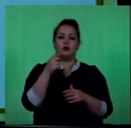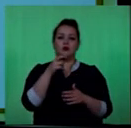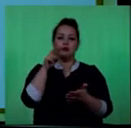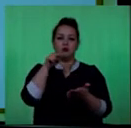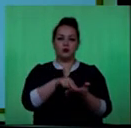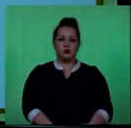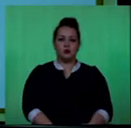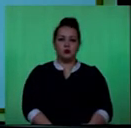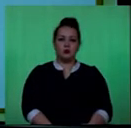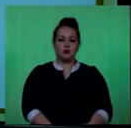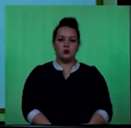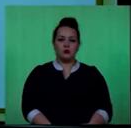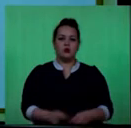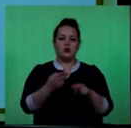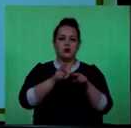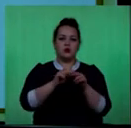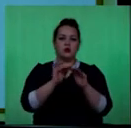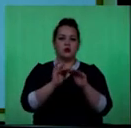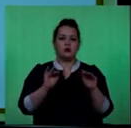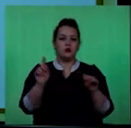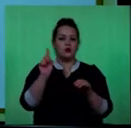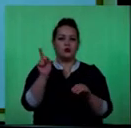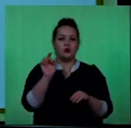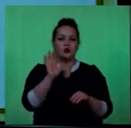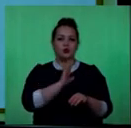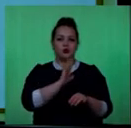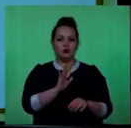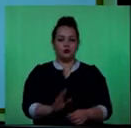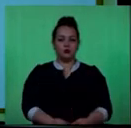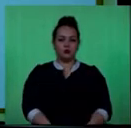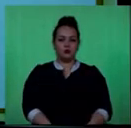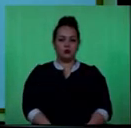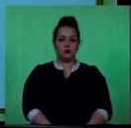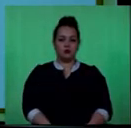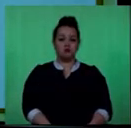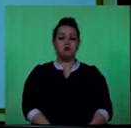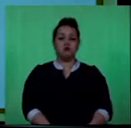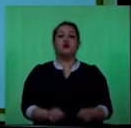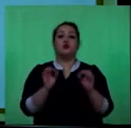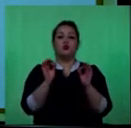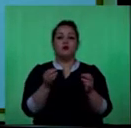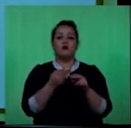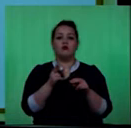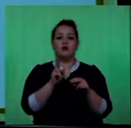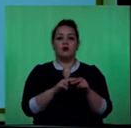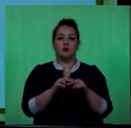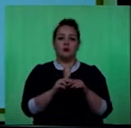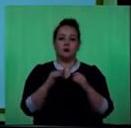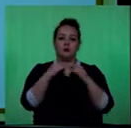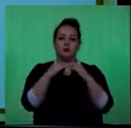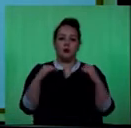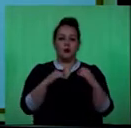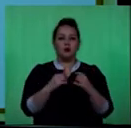загадку это ребята что было так совершенно верно это парта